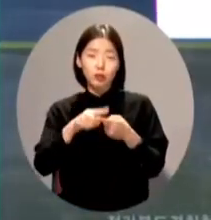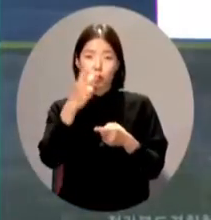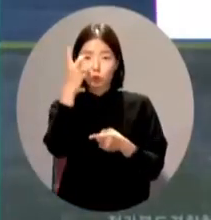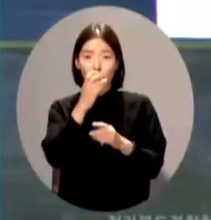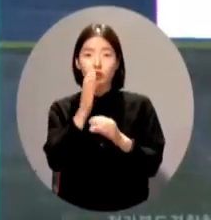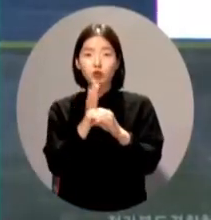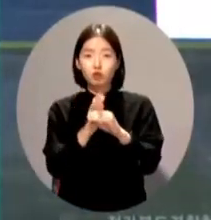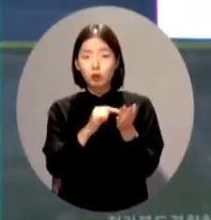덧붙였습니다